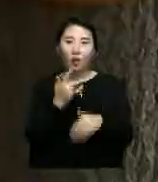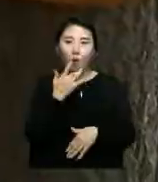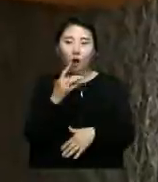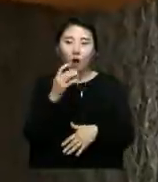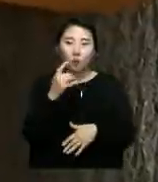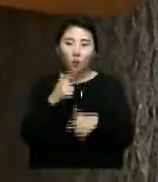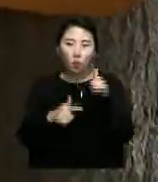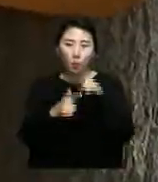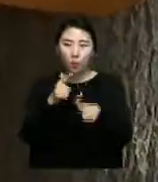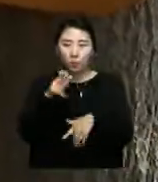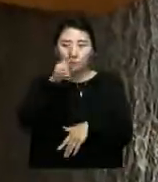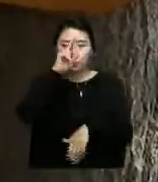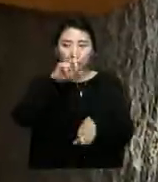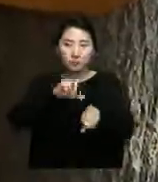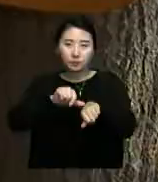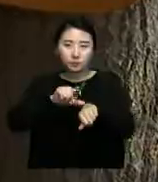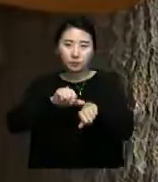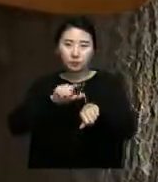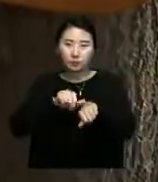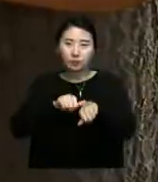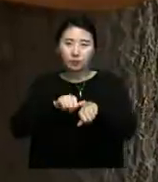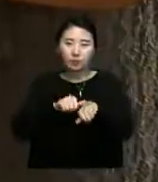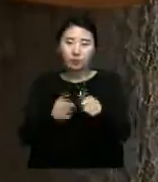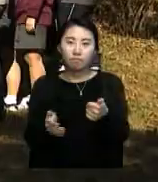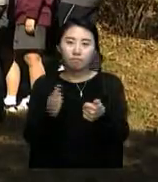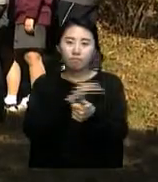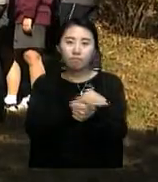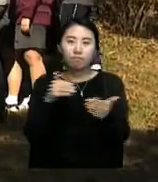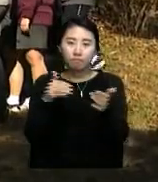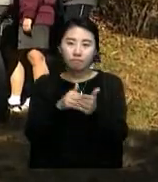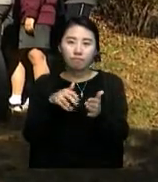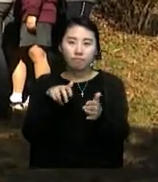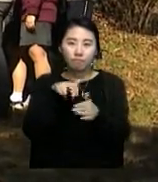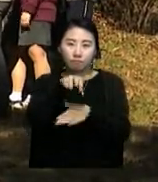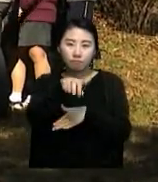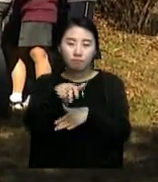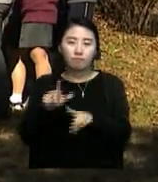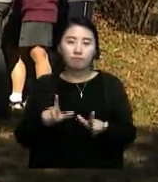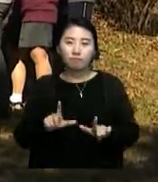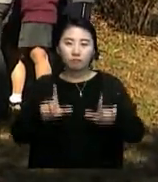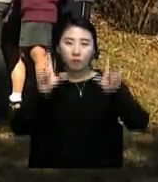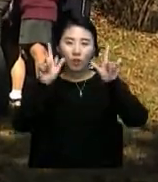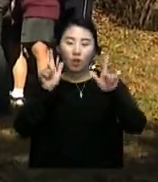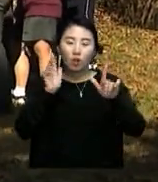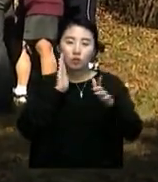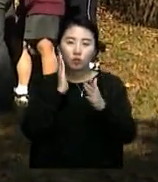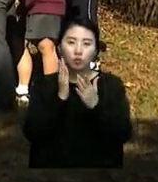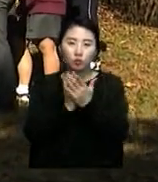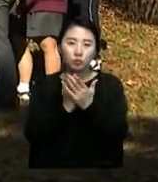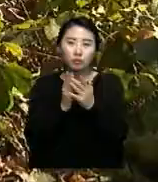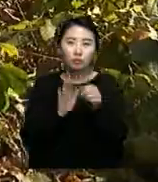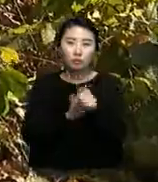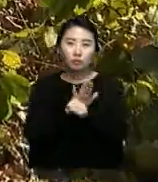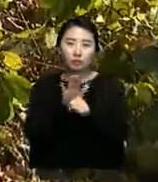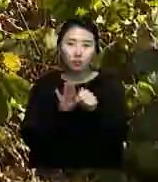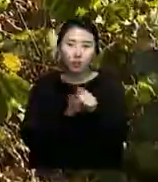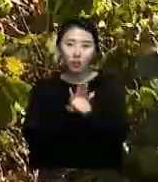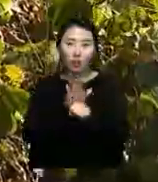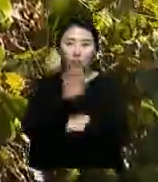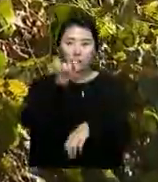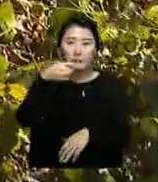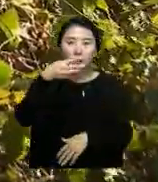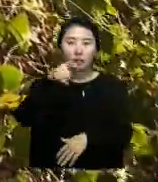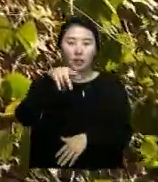목요일 점심시간에 조지훈 시인의 묘까지 산책하는 날입니다. 숲사랑은 뒷산의 이름을 조지